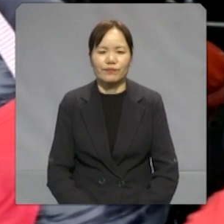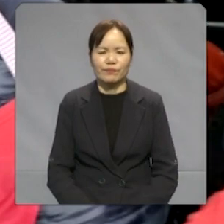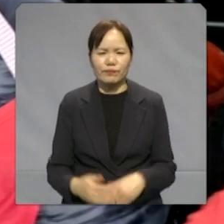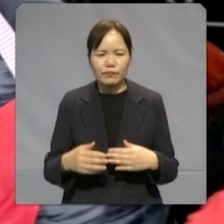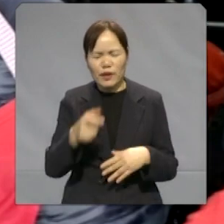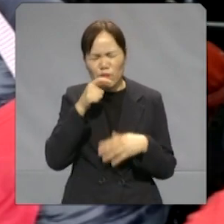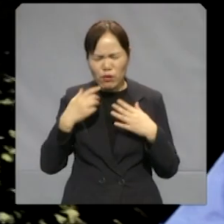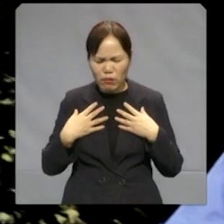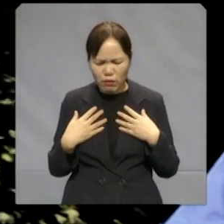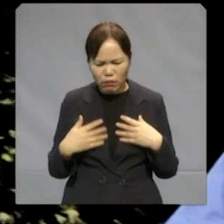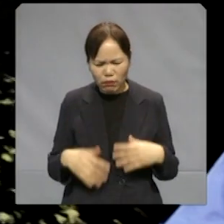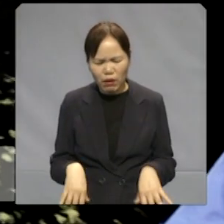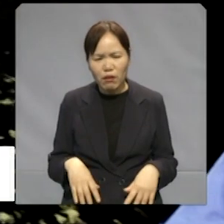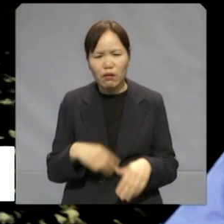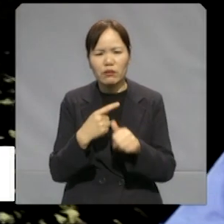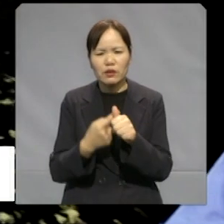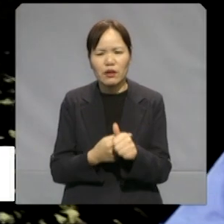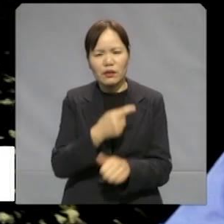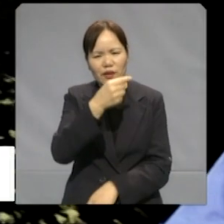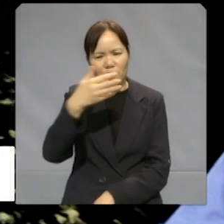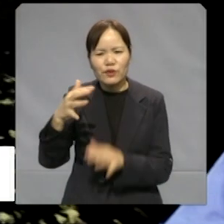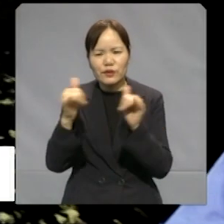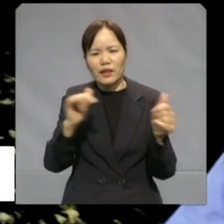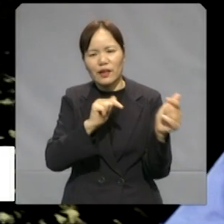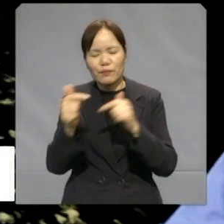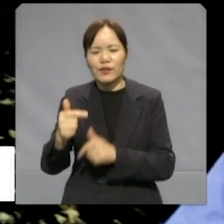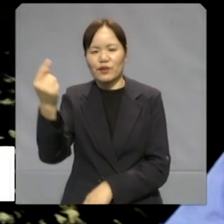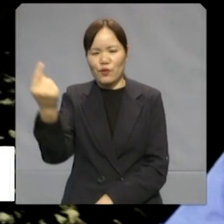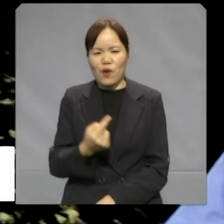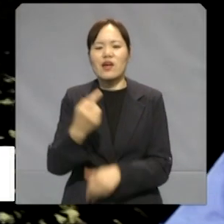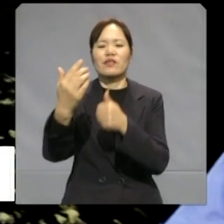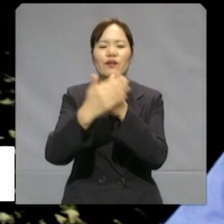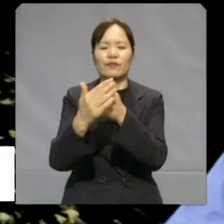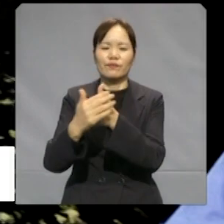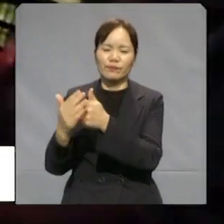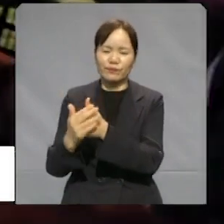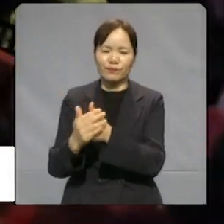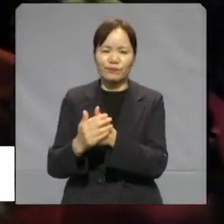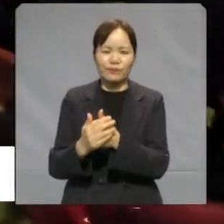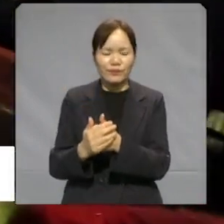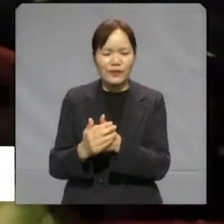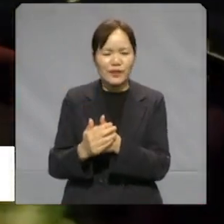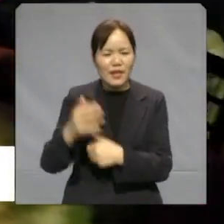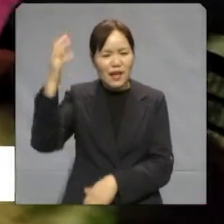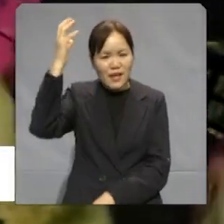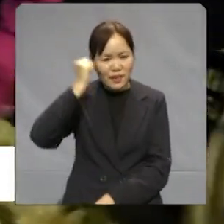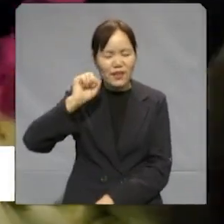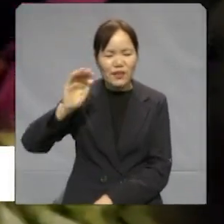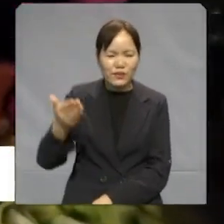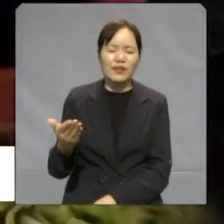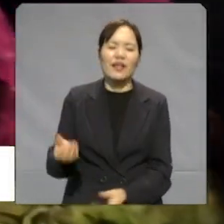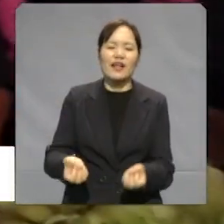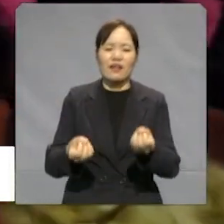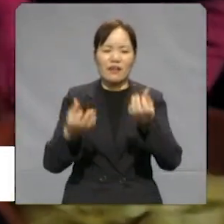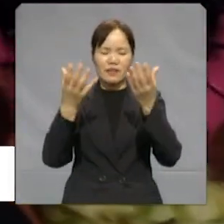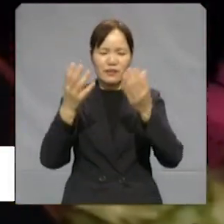약한 수압에 소방대원들까지 와서 마무리를 도와준 잊지 못할 나눔